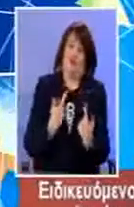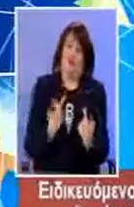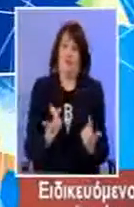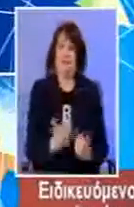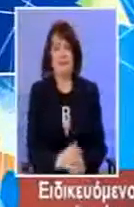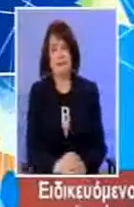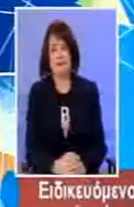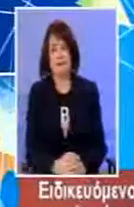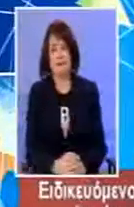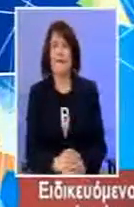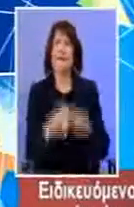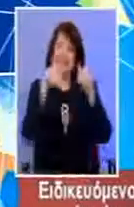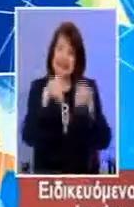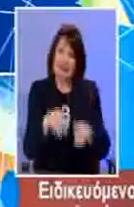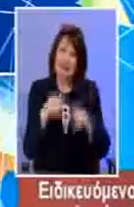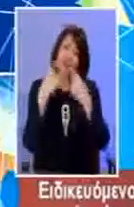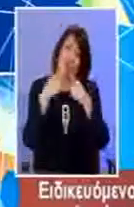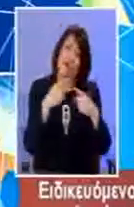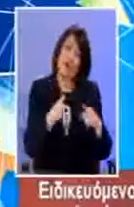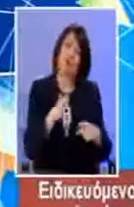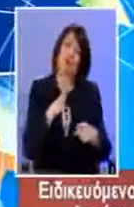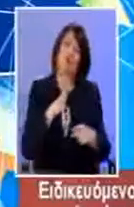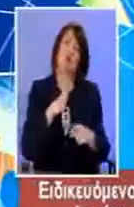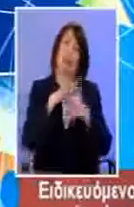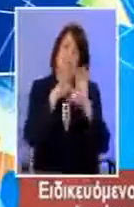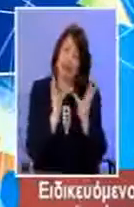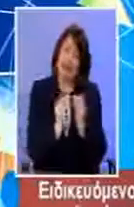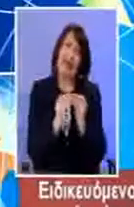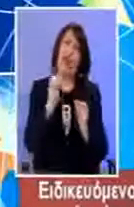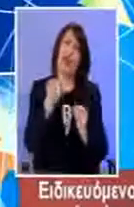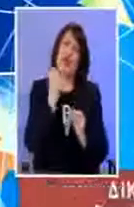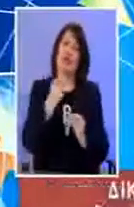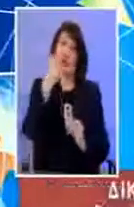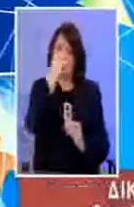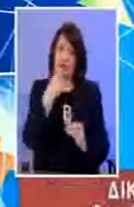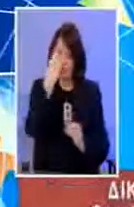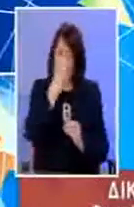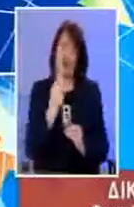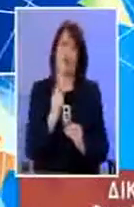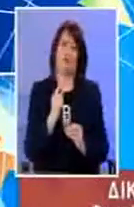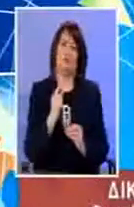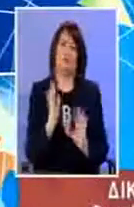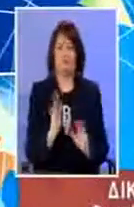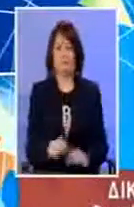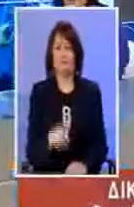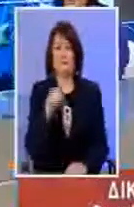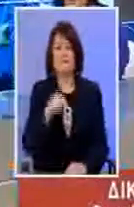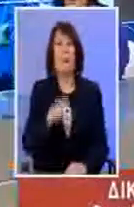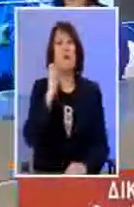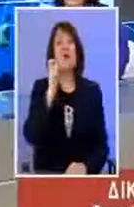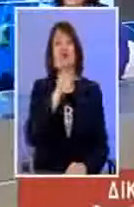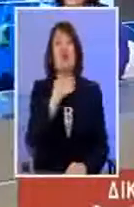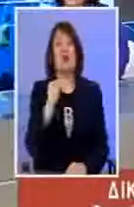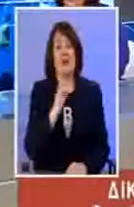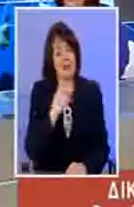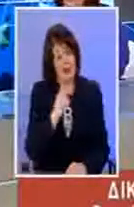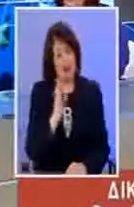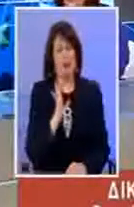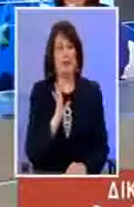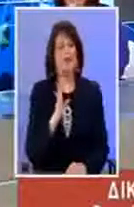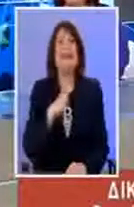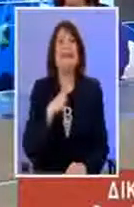σε ατομικό, και σε ατομικό και σε εθνικό επίπεδο. Το είπα μόλις. Αυτό είναι ένα πολιτικό ζήτημα για το τι